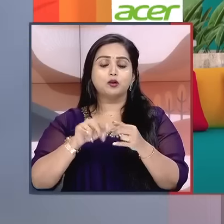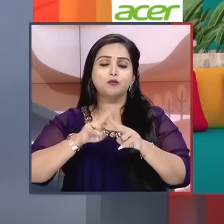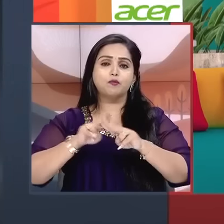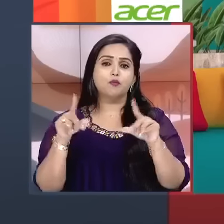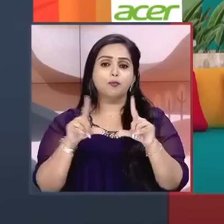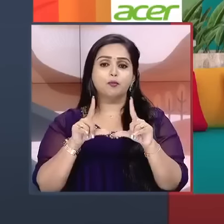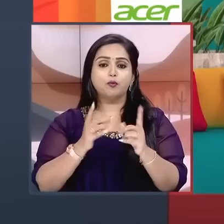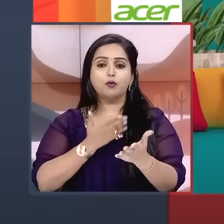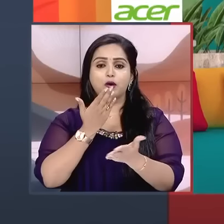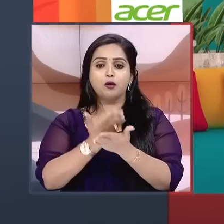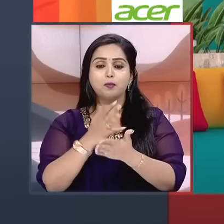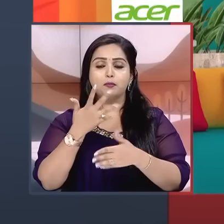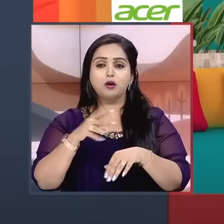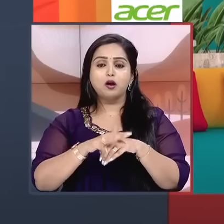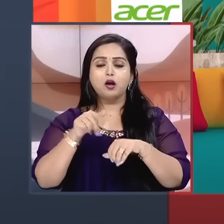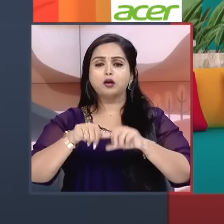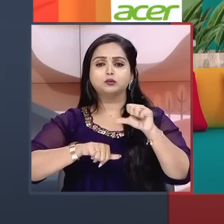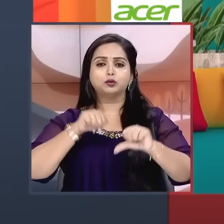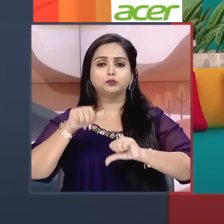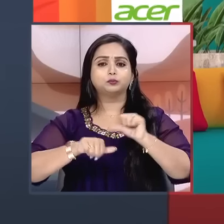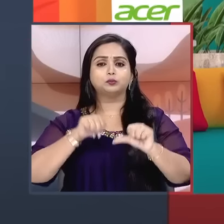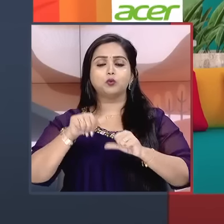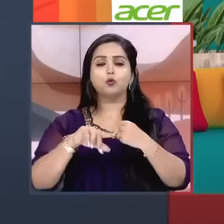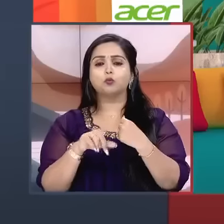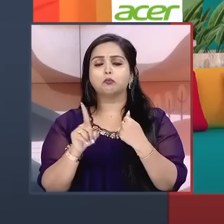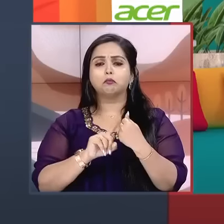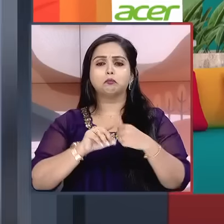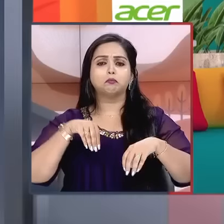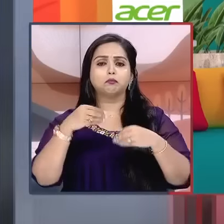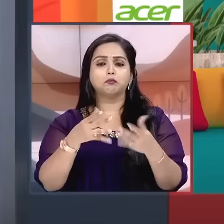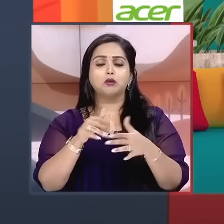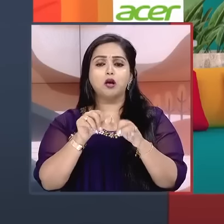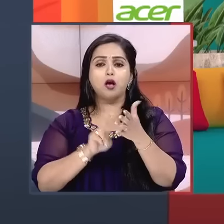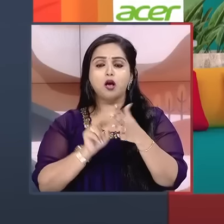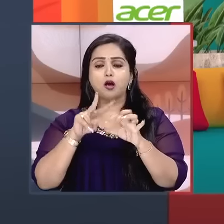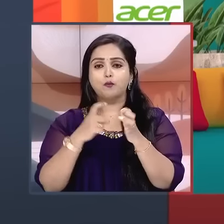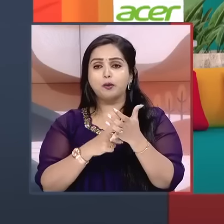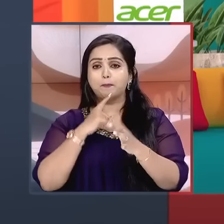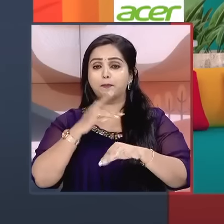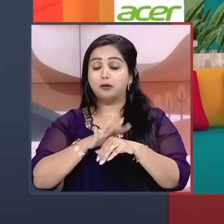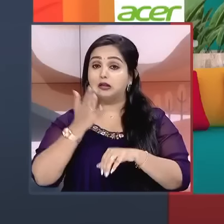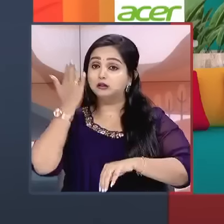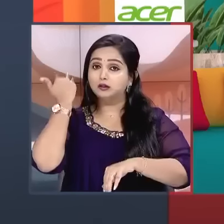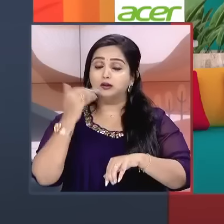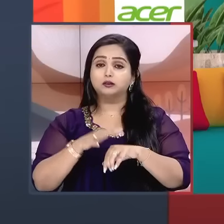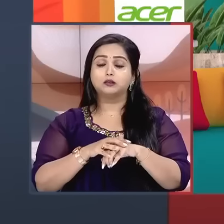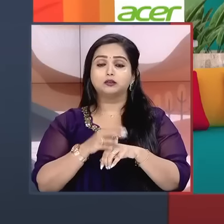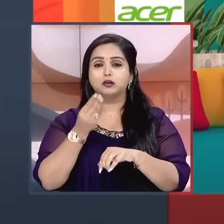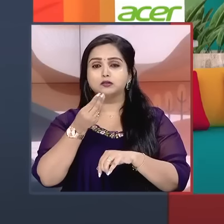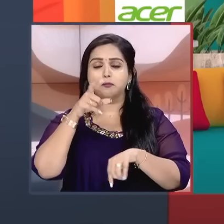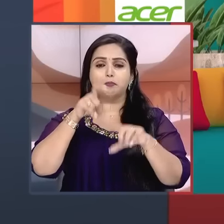കൊടുത്തിട്ടുണ്ട്, പക്ഷെ അതിൽ യാതൊരു നടപടിയും ഉണ്ടായിട്ടില്ല, തിരിഞ്ഞു പോലും നോക്കിയിട്ടില്ല എന്നാണ് PV അൻവർ പറയുന്നത്. കാര്യങ്ങൾ നേരത്തെ തന്നെ